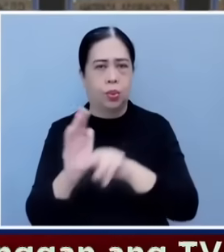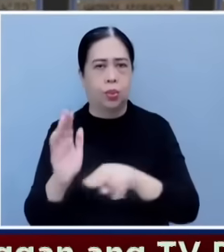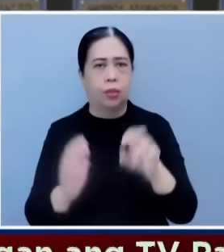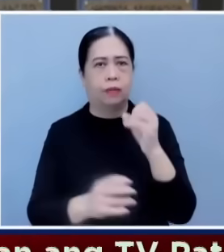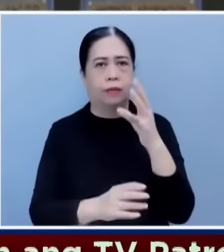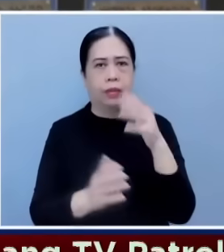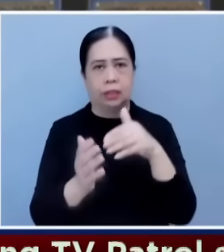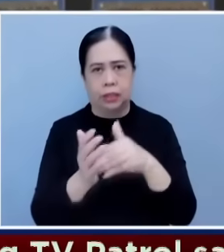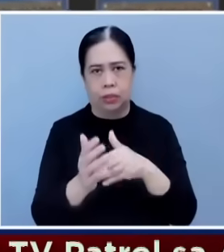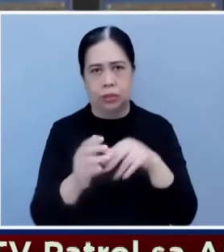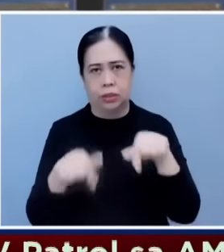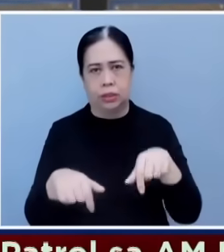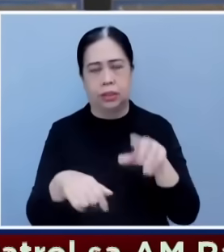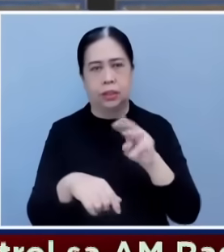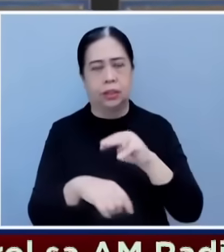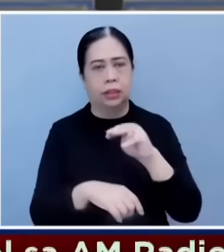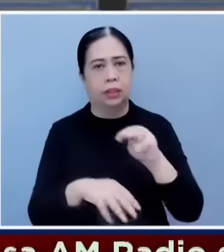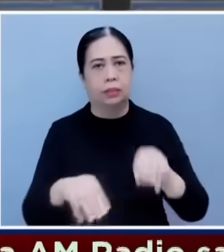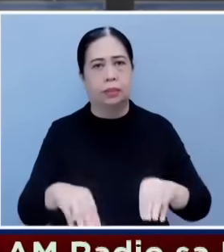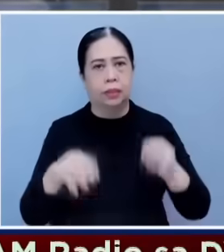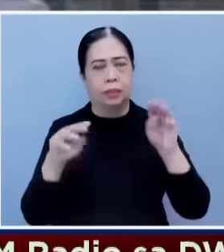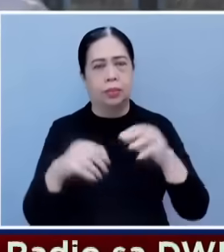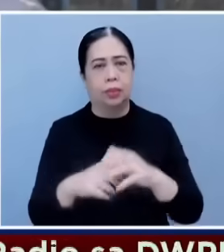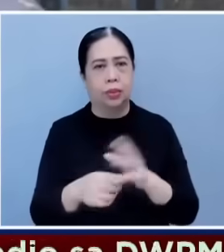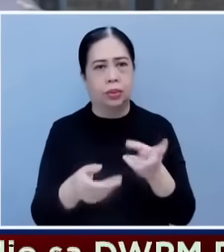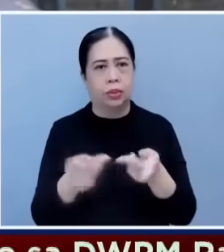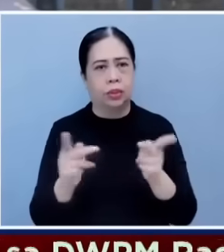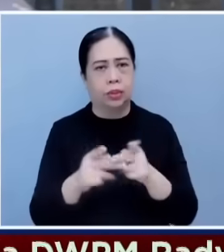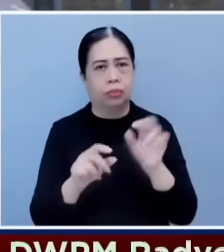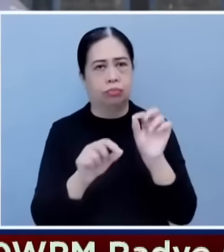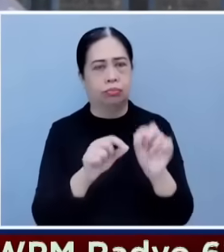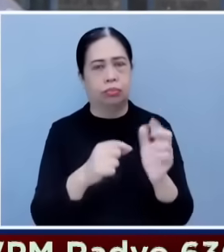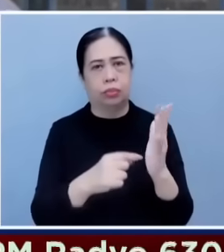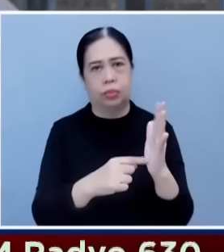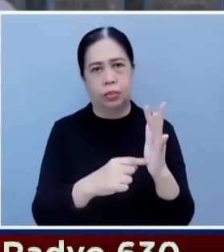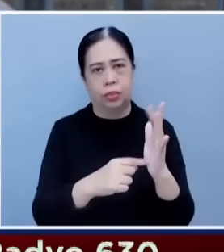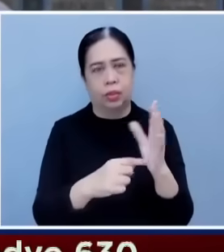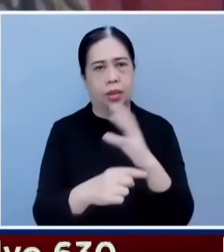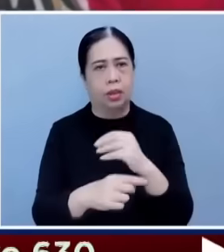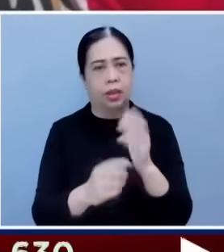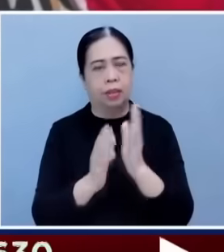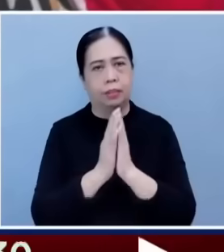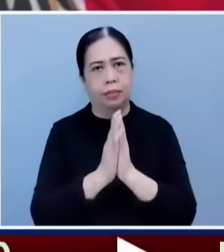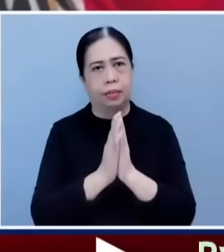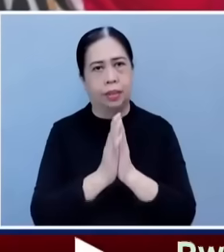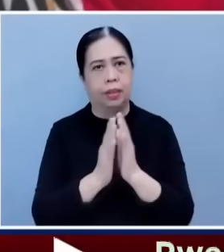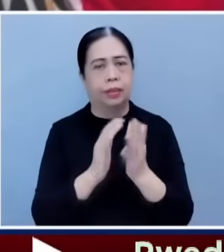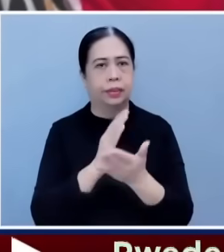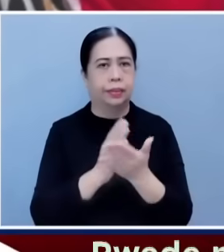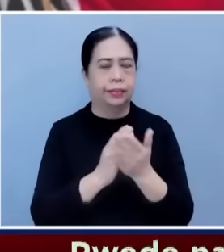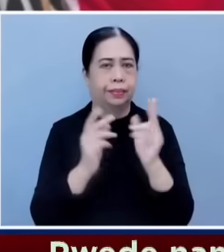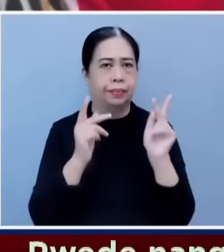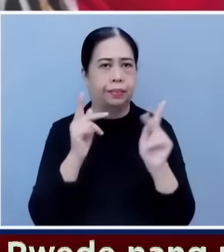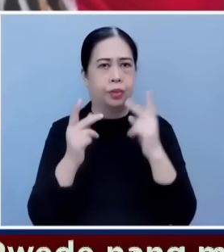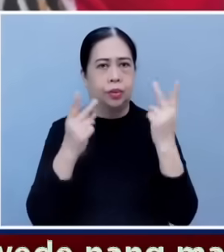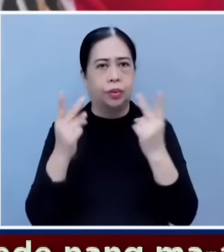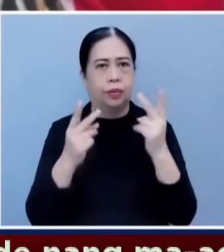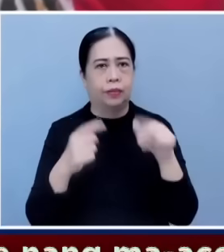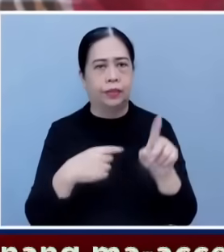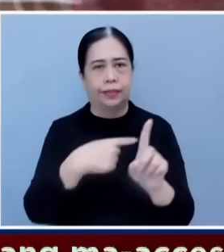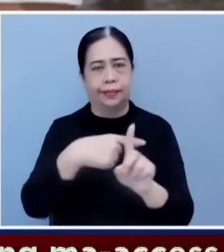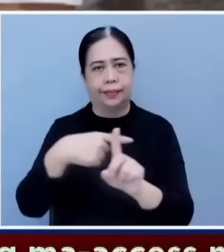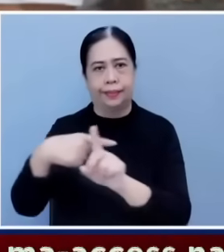15,000 nakalibing sa sementeryo. Dito rin nagtitirik ng kandila at nagdadasal ang ibang bumibisita sa